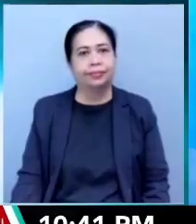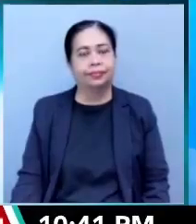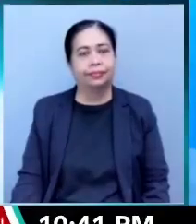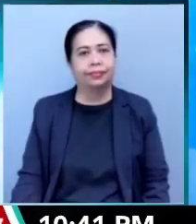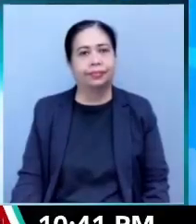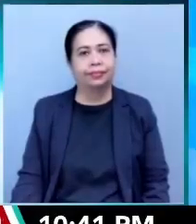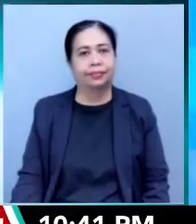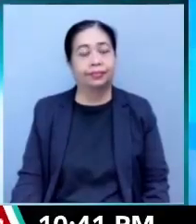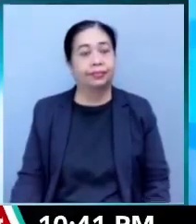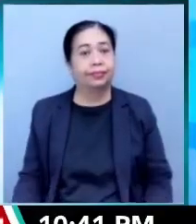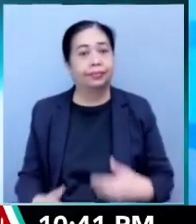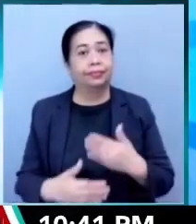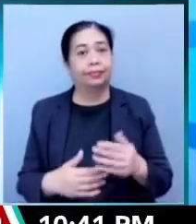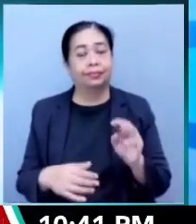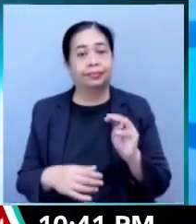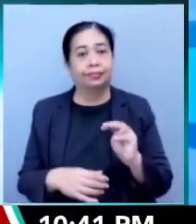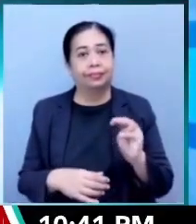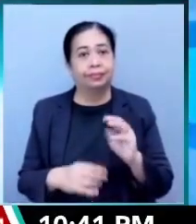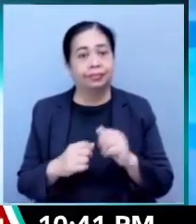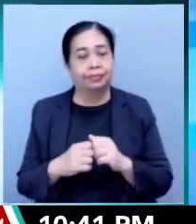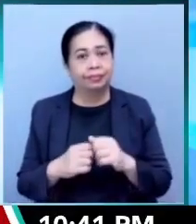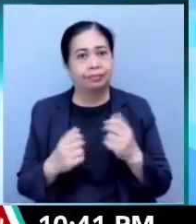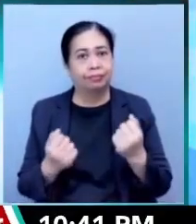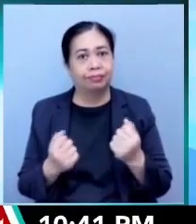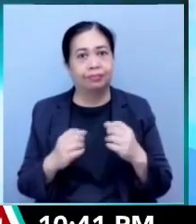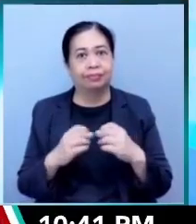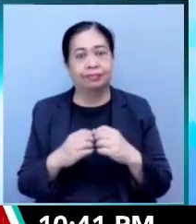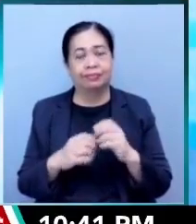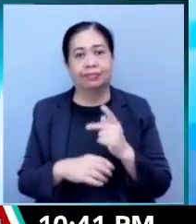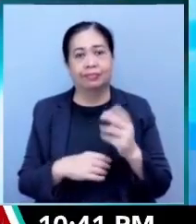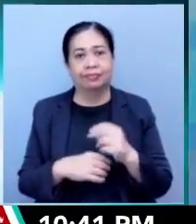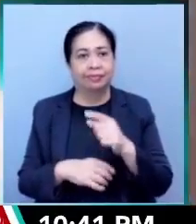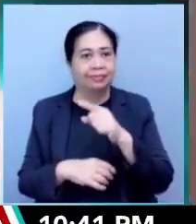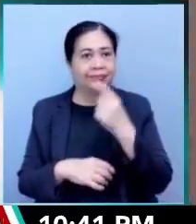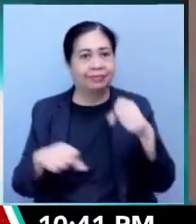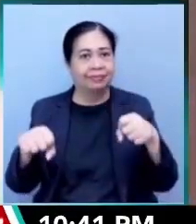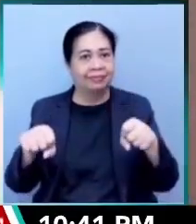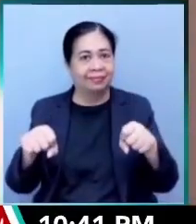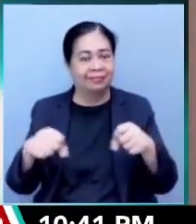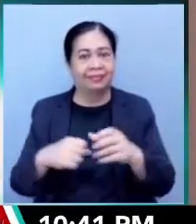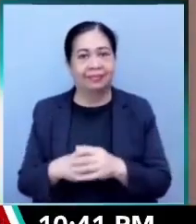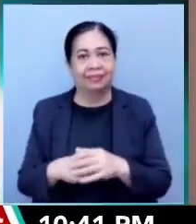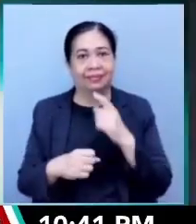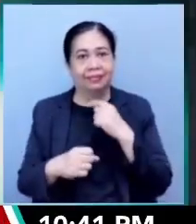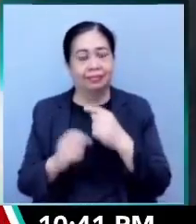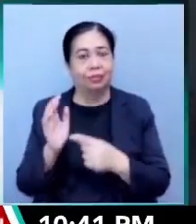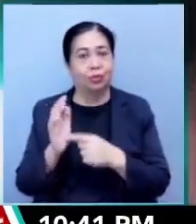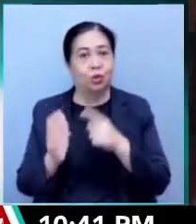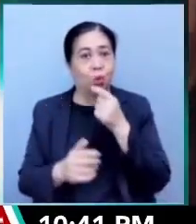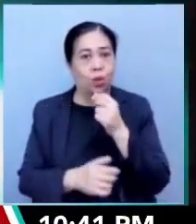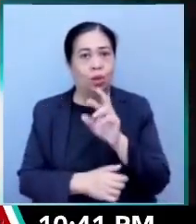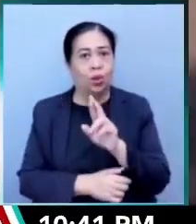Aarangkada na sa Lunes ang action-packed Kapuso series na Black Rider. Ayon sa bida nitong si Ruru Madrid,